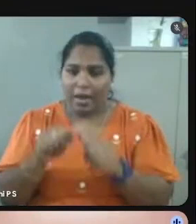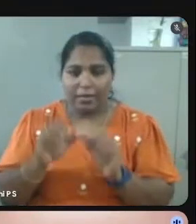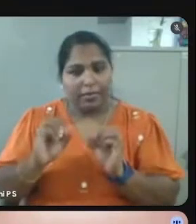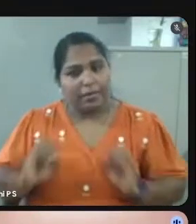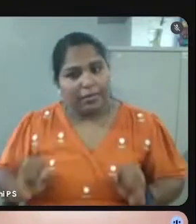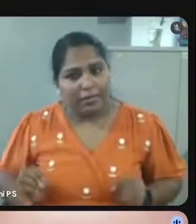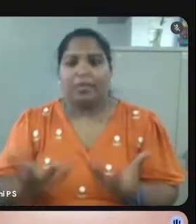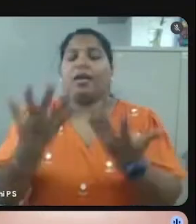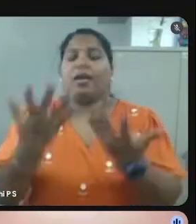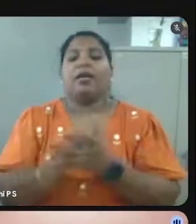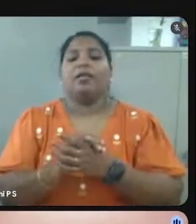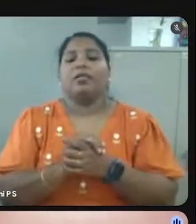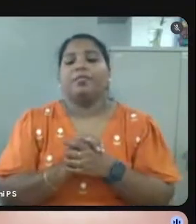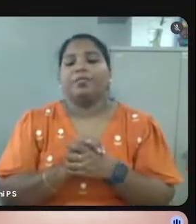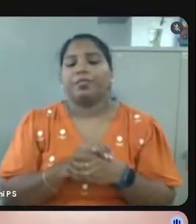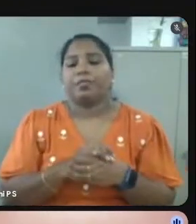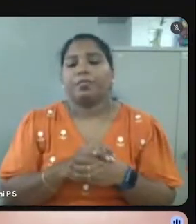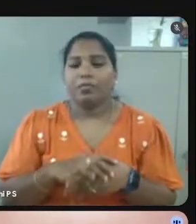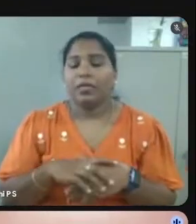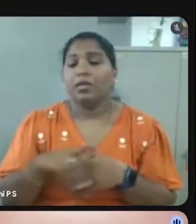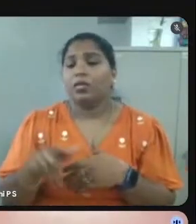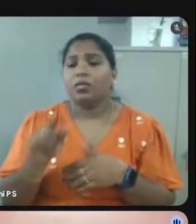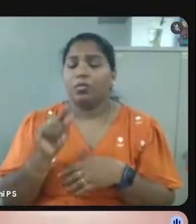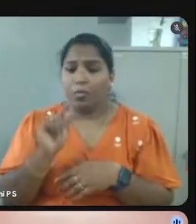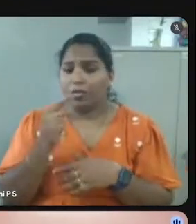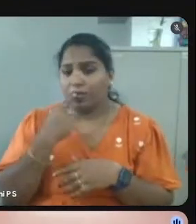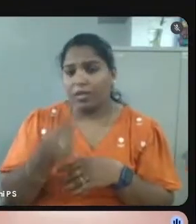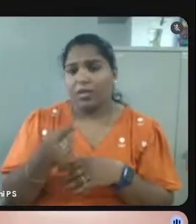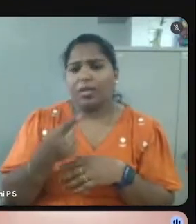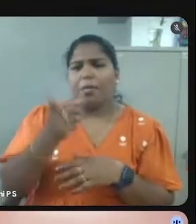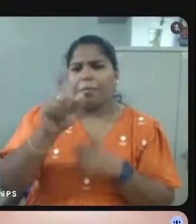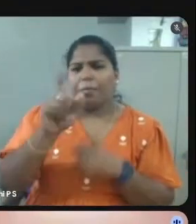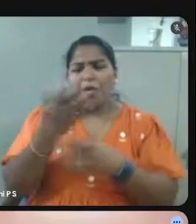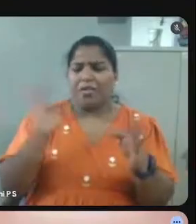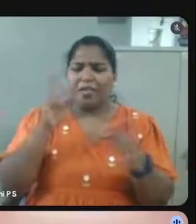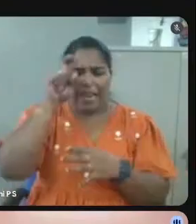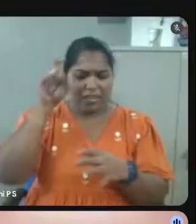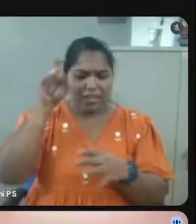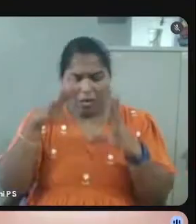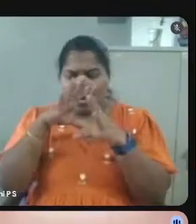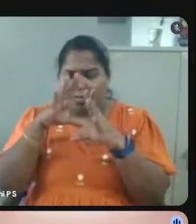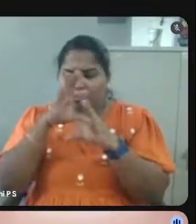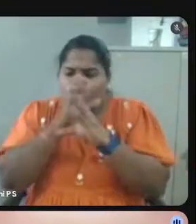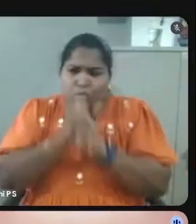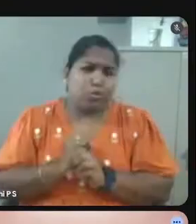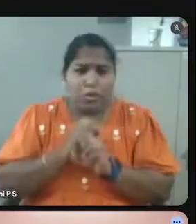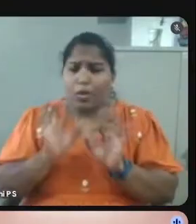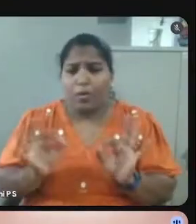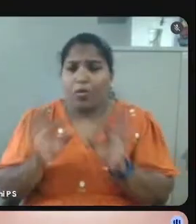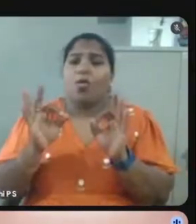തുടങ്ങുകയാണ്. അപ്പോൾ ഞാൻ പ്രത്യേകമായി ഇനിയും നിങ്ങളോട് പറയാനുള്ളത്, ഈ പ്രശ്നങ്ങൾ ഒരിക്കലും മറച്ചു വെക്കേണ്ട കാര്യങ്ങൾ അല്ല, ഇതിനെല്ലാം